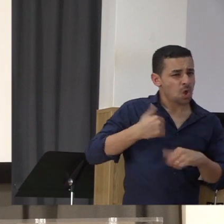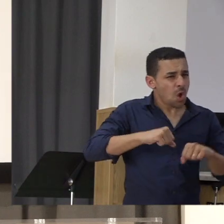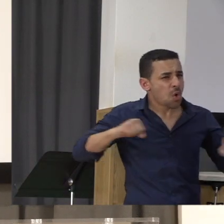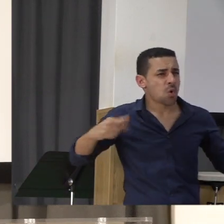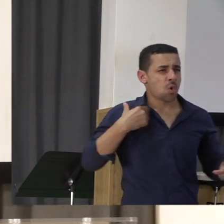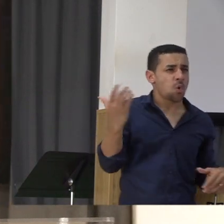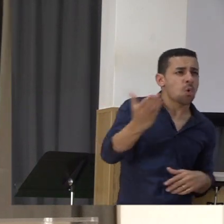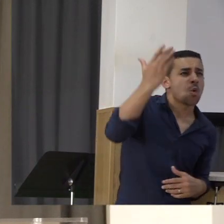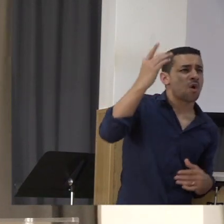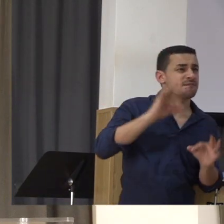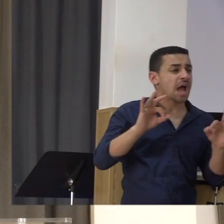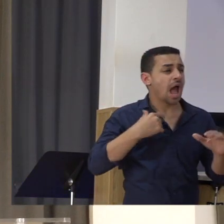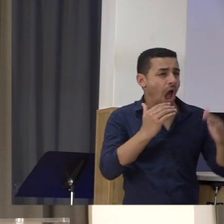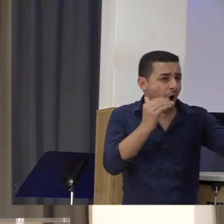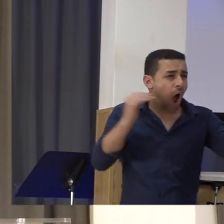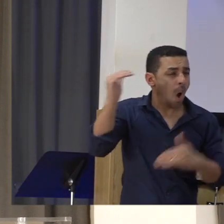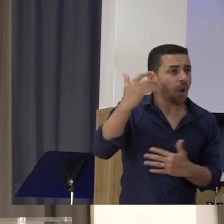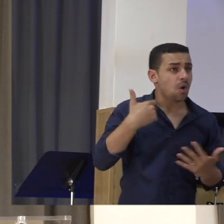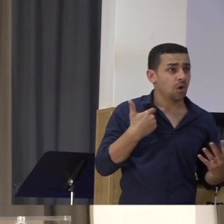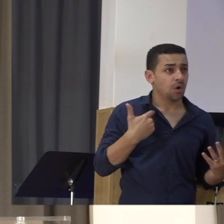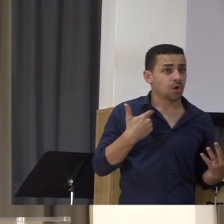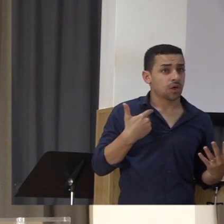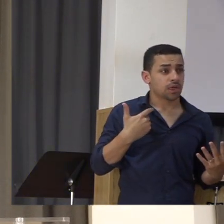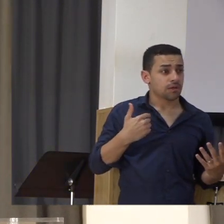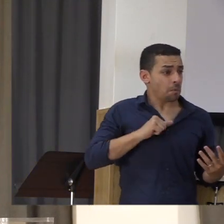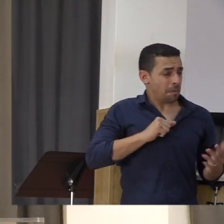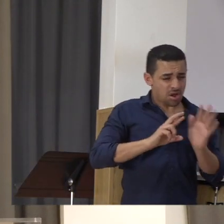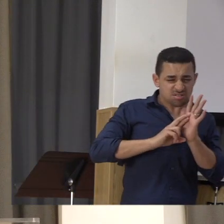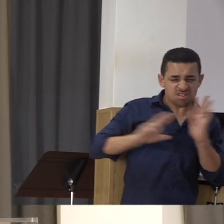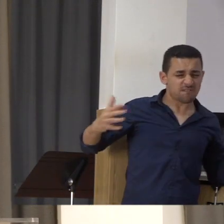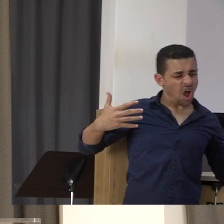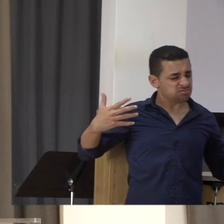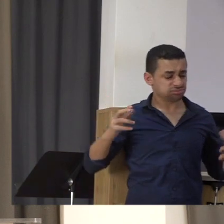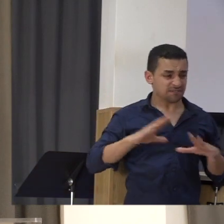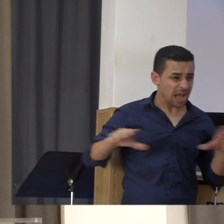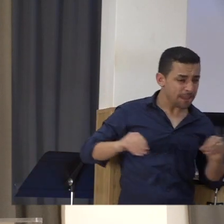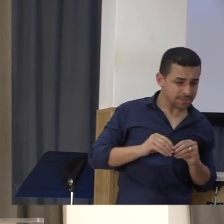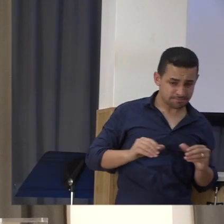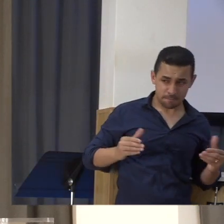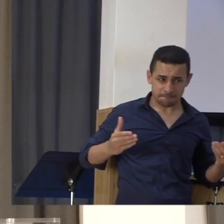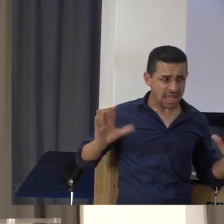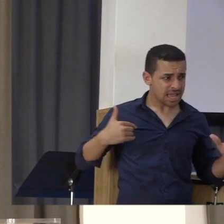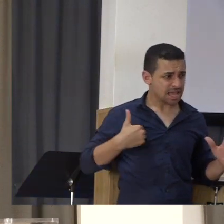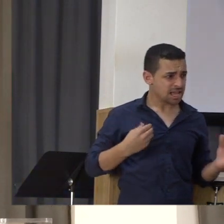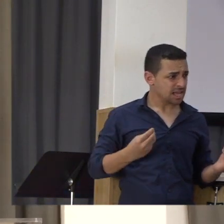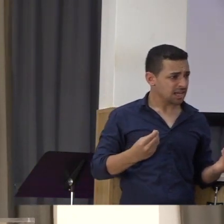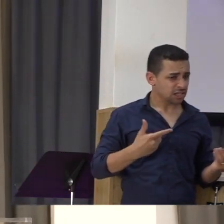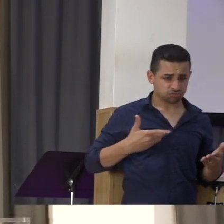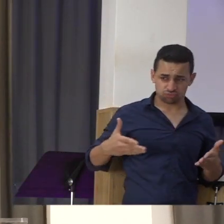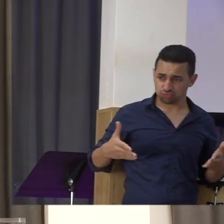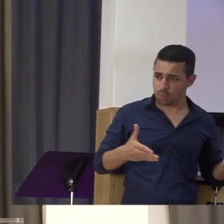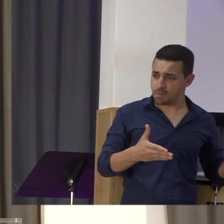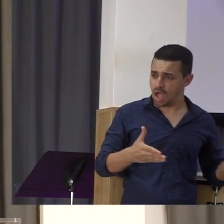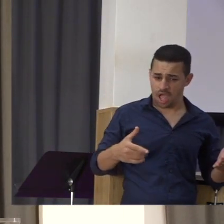serais plus grand que mes frères. Je serais la référence familiale. Mais je suis en train de prendre le chemin